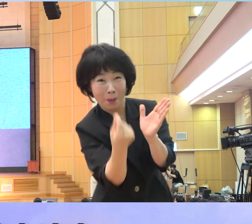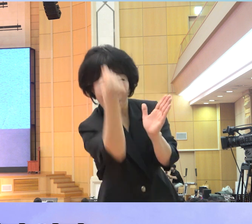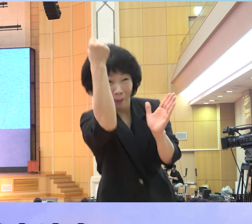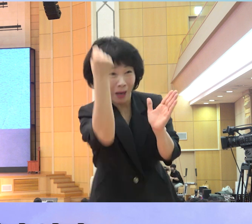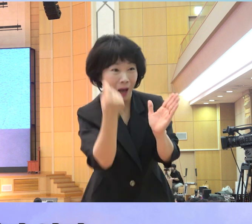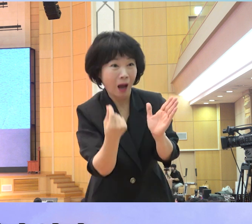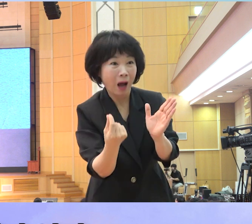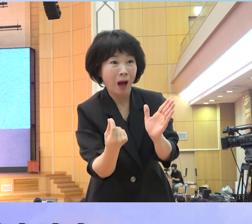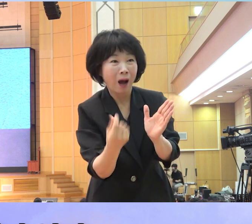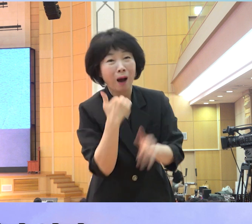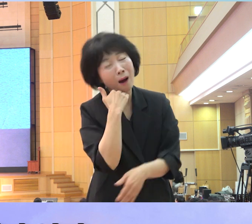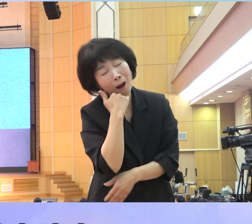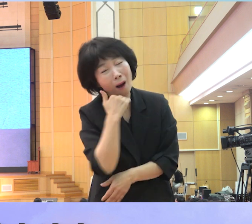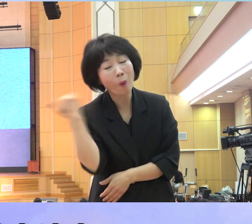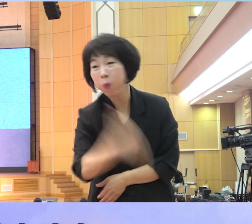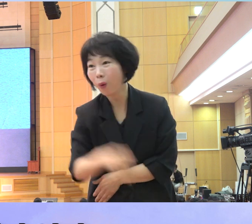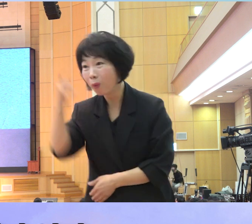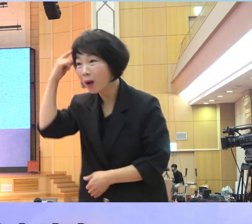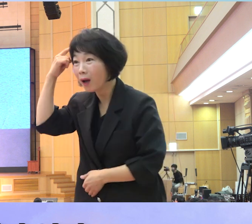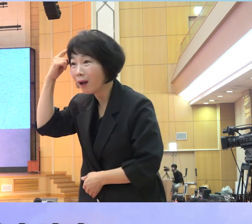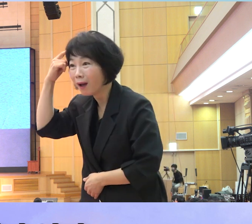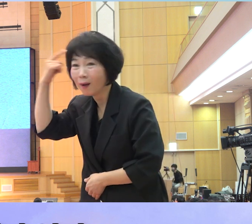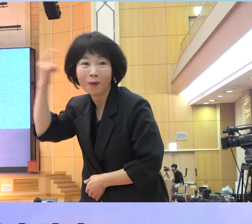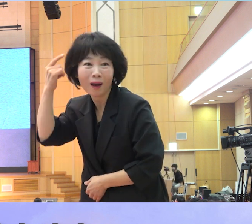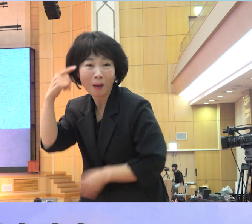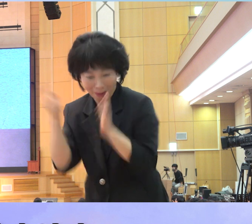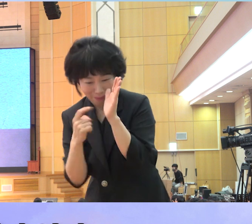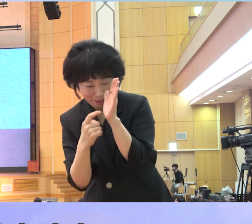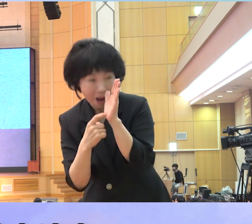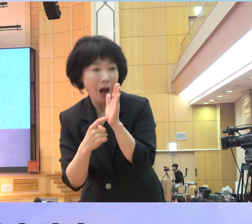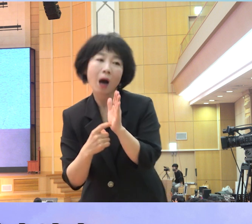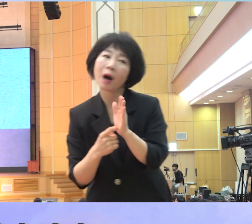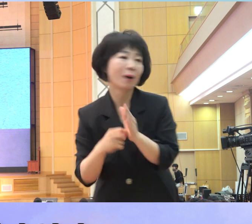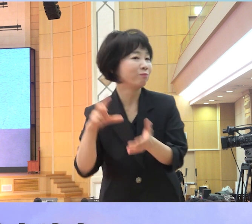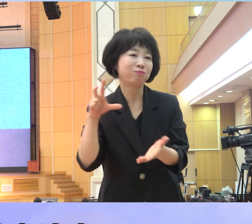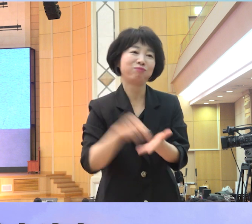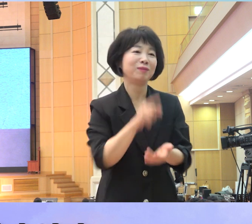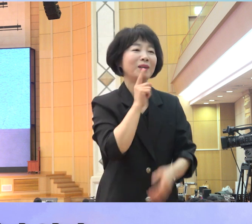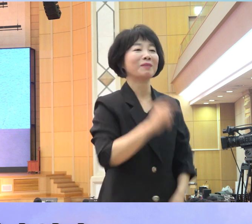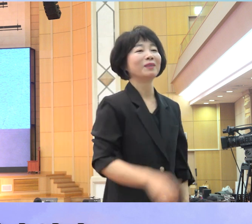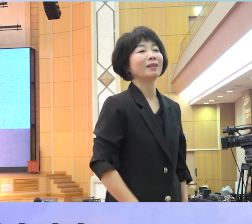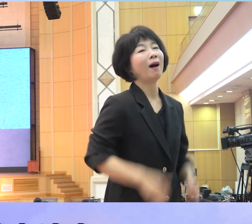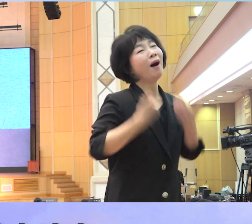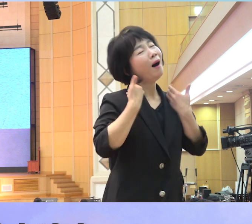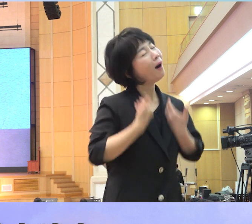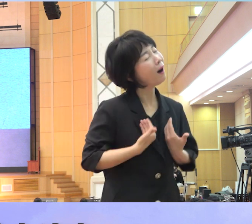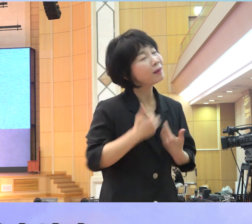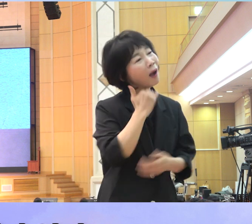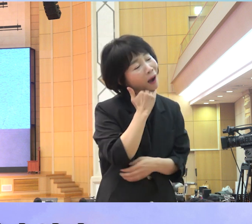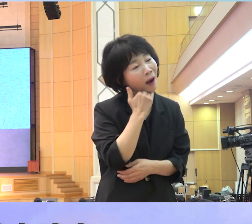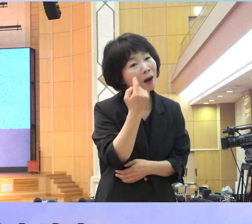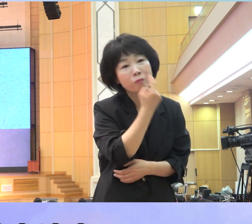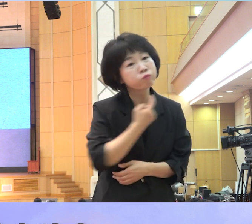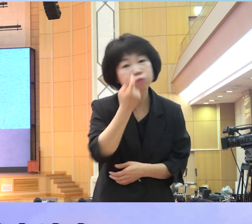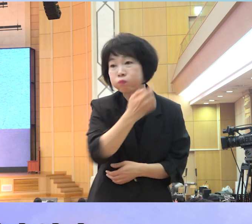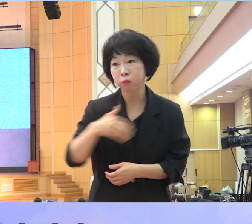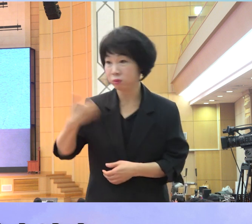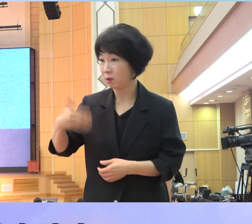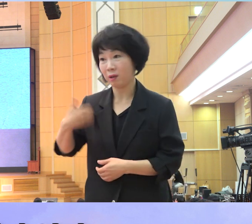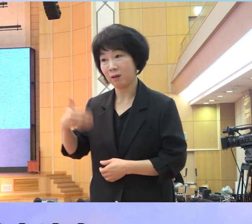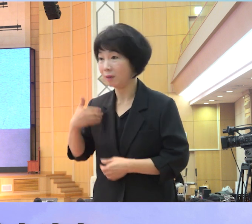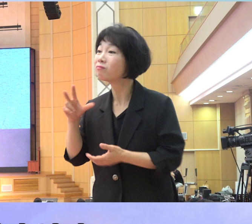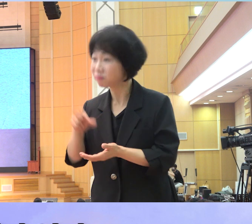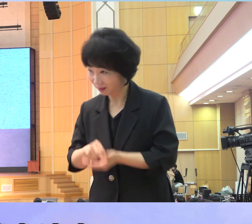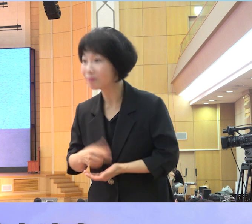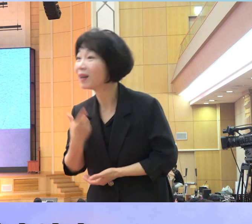지금 제조 중이고 뭐 초록 색깔 불이 켜지면 준비가 다 됐다라는 게 표시도 다 돼요, 친절하게.